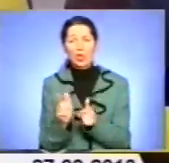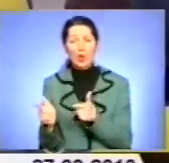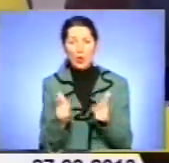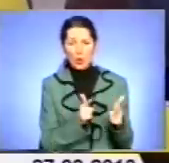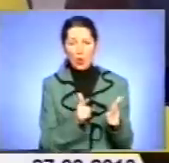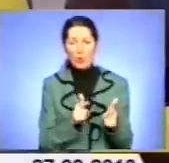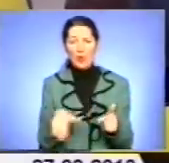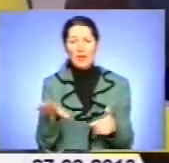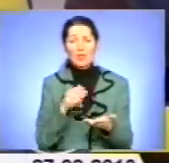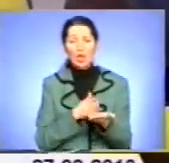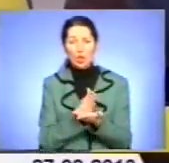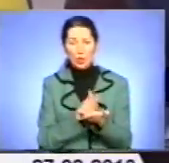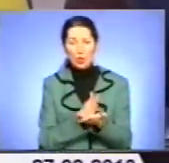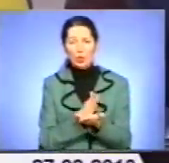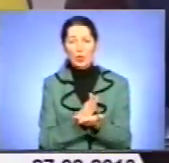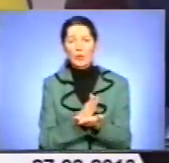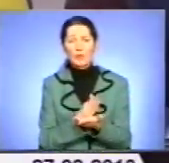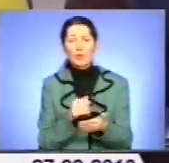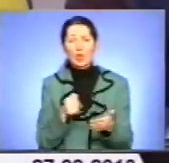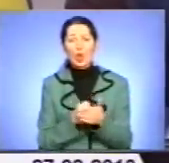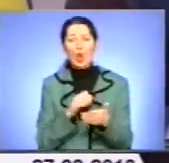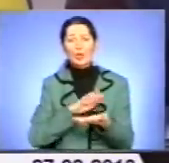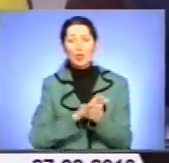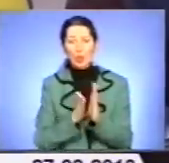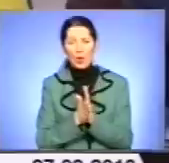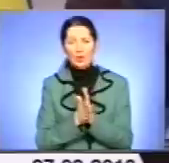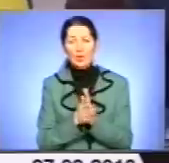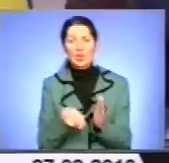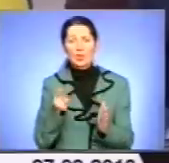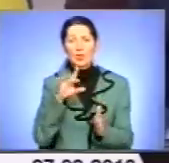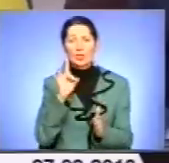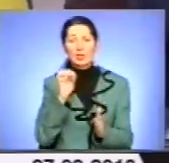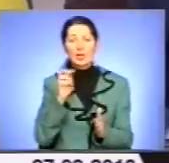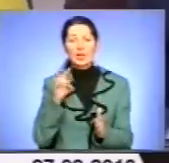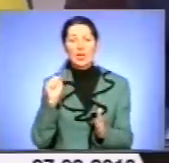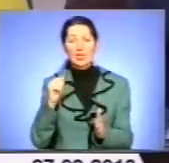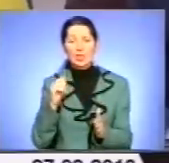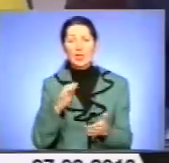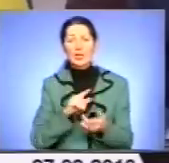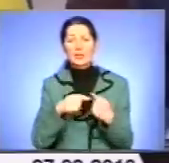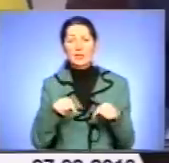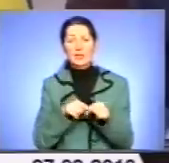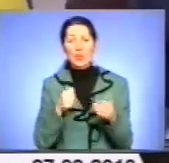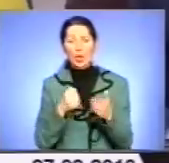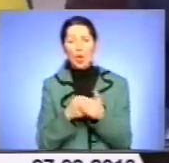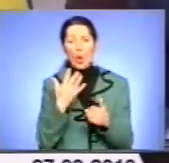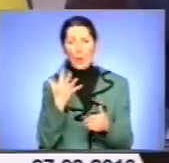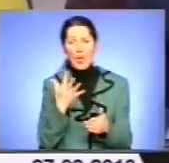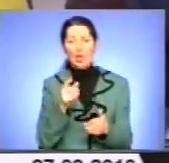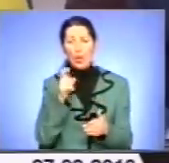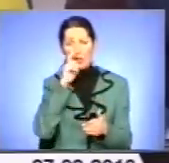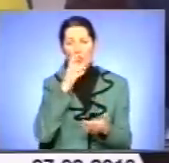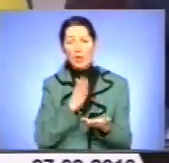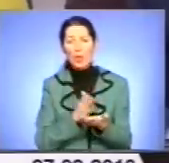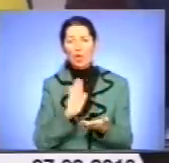адекватними реальної ситуації. Водозливи та дренажні системи до 5 квітня мають бути повністю очищені